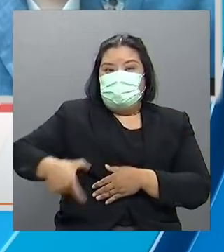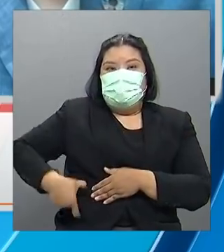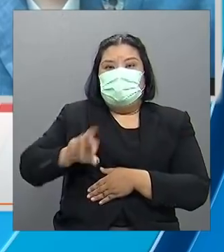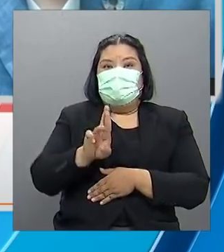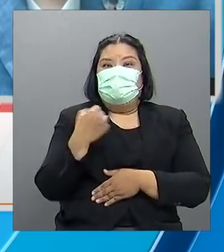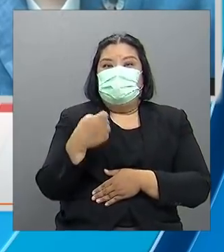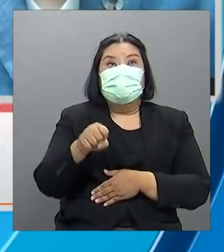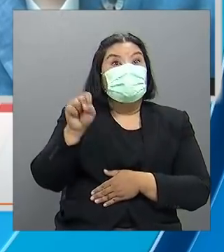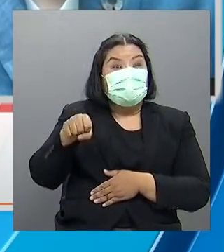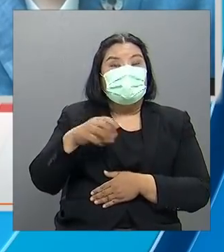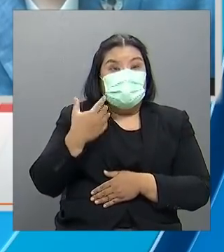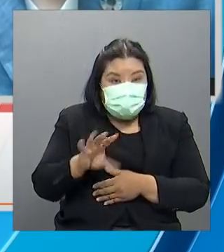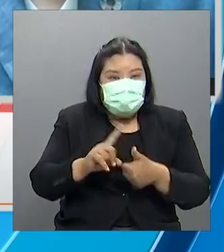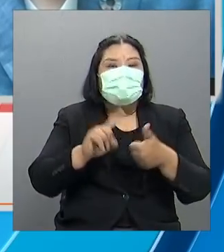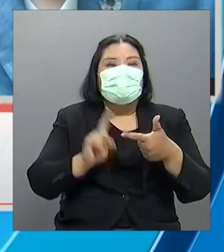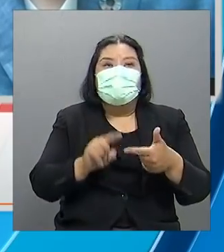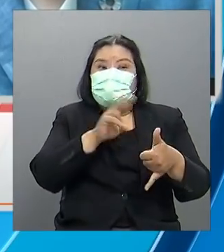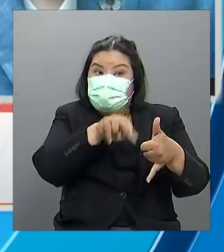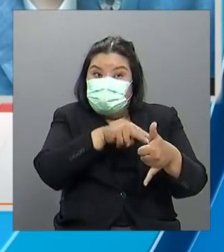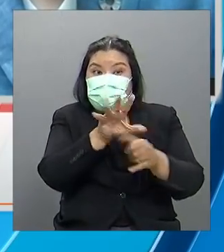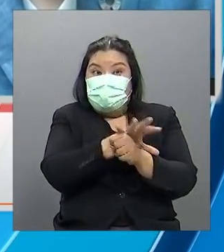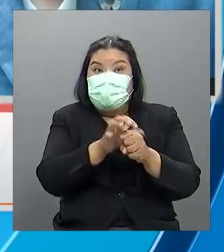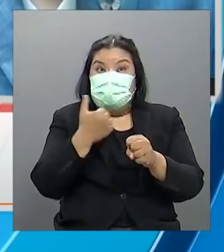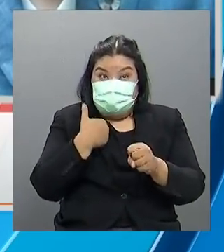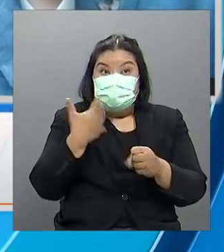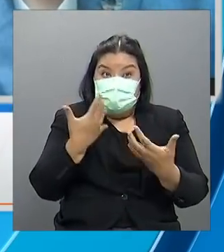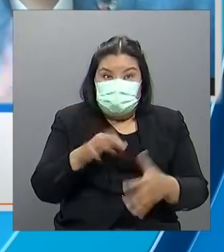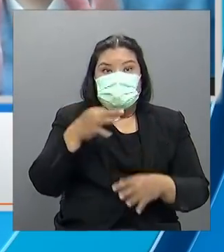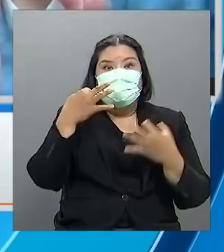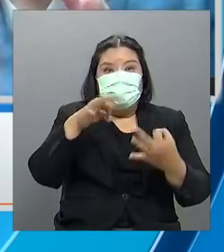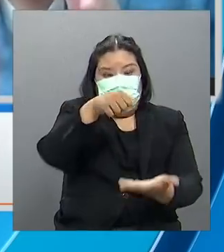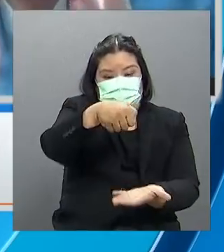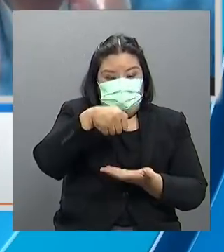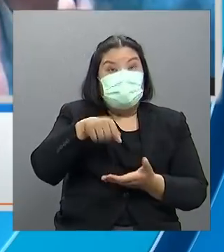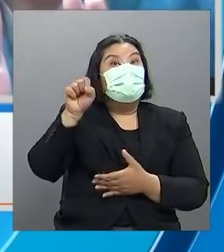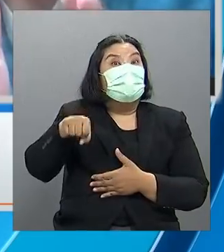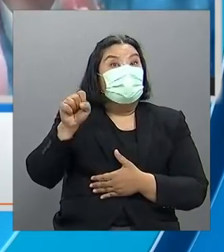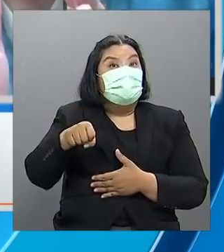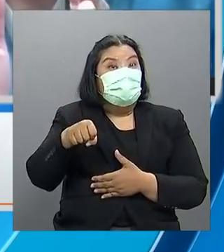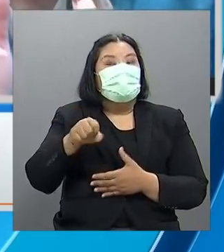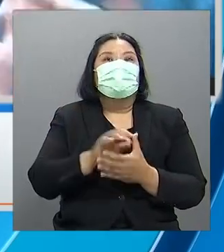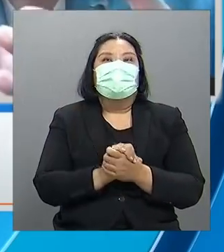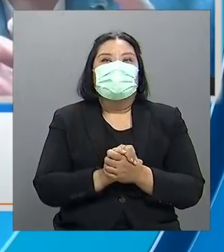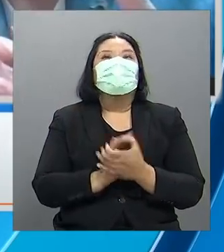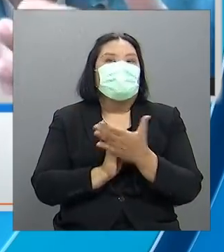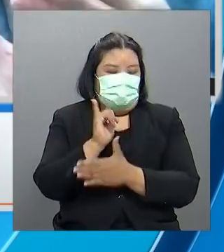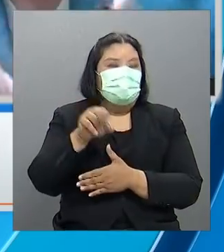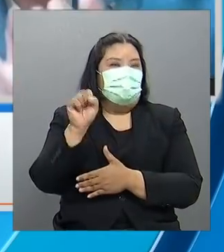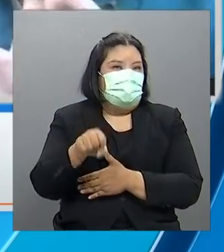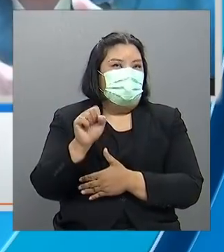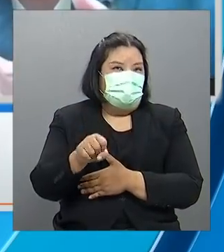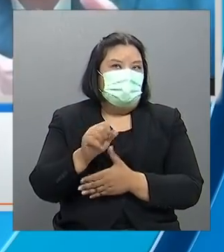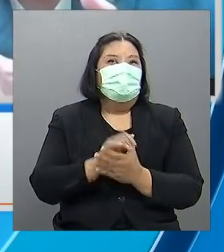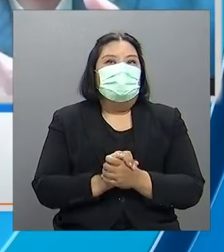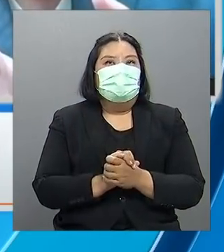จอถึงจะได้รับกล่องนี้อย่างนี้ผมเข้าใจถูกใช่ไหมฮะ ในขณะนี้ยังเป็นลักษณะนี้อยู่เพราะว่าเราพัฒนาเป็นต้น